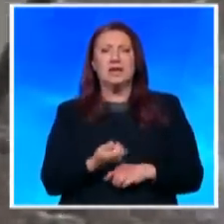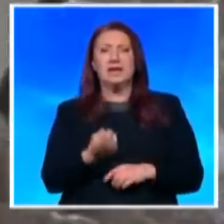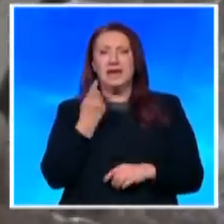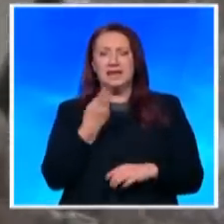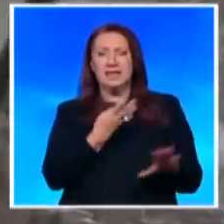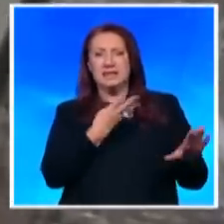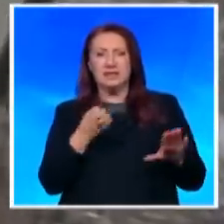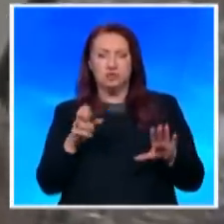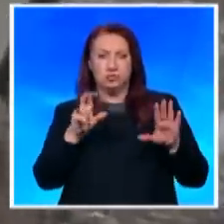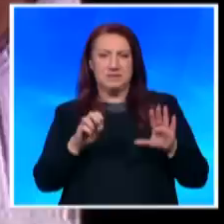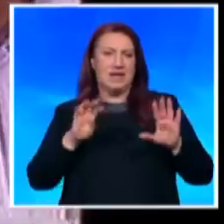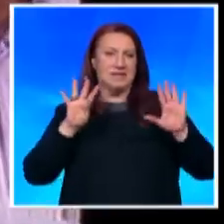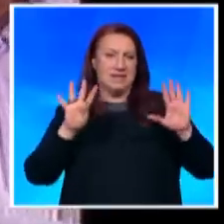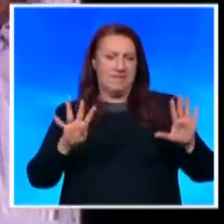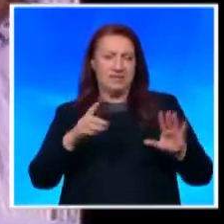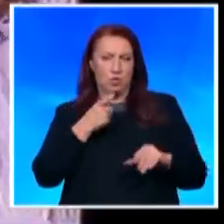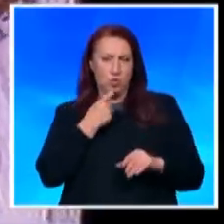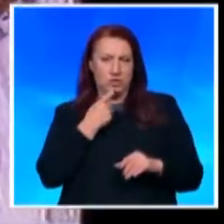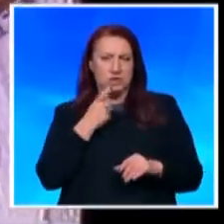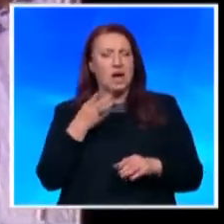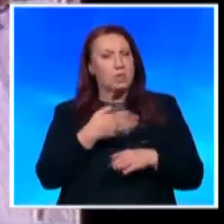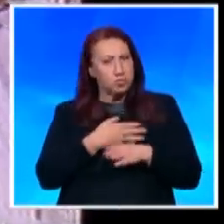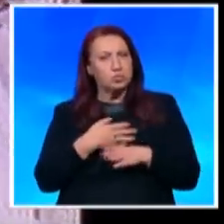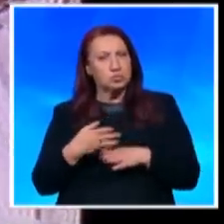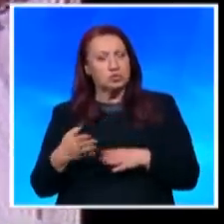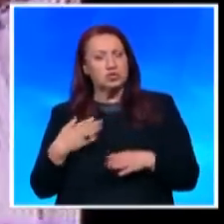1989 от иранския аятола Хомейни. Тя продължава да бъде в